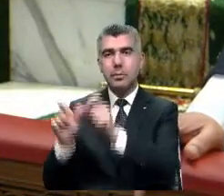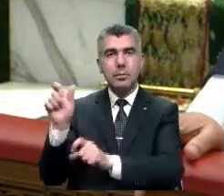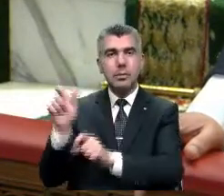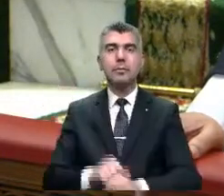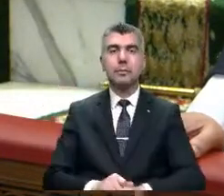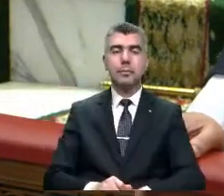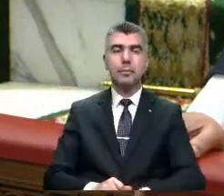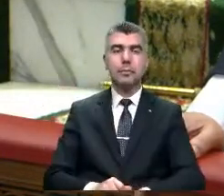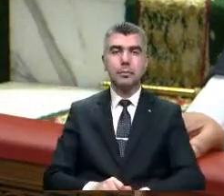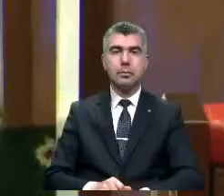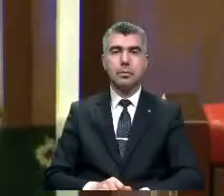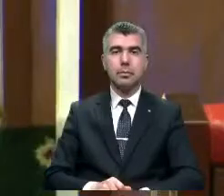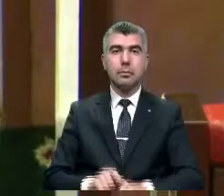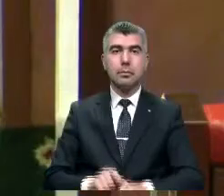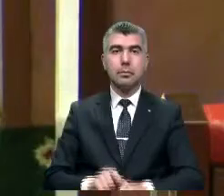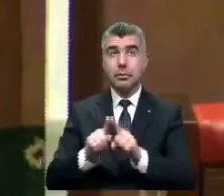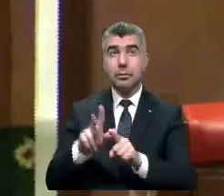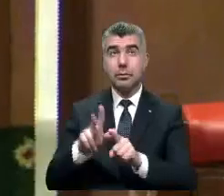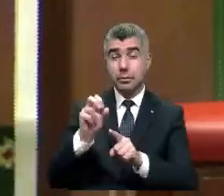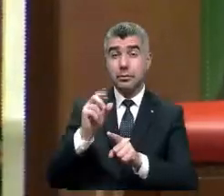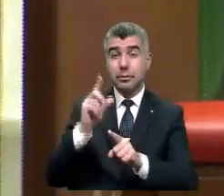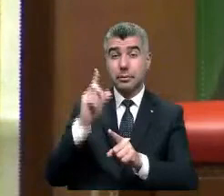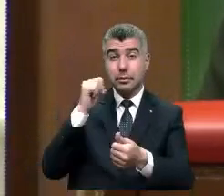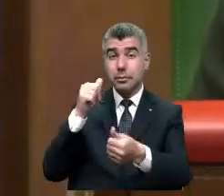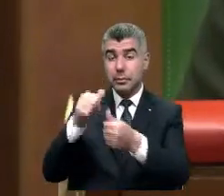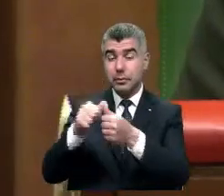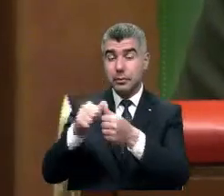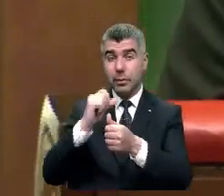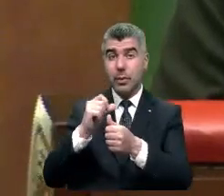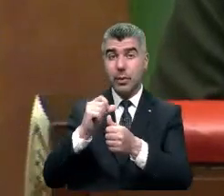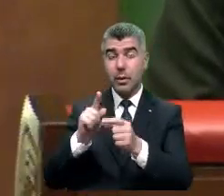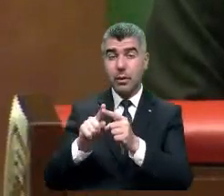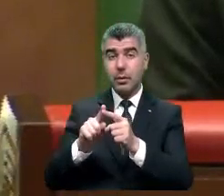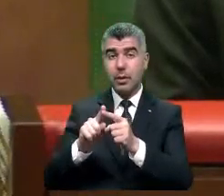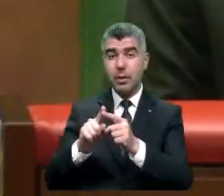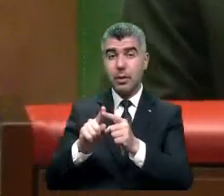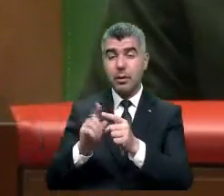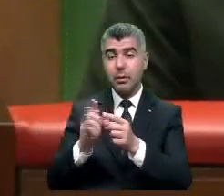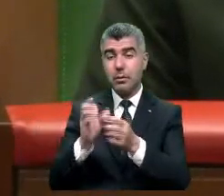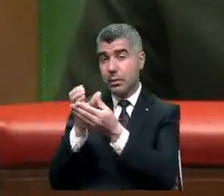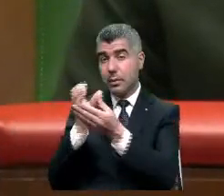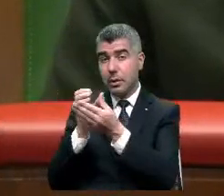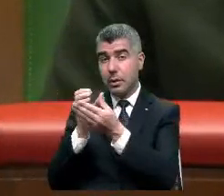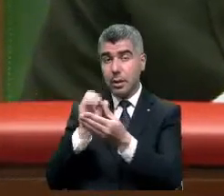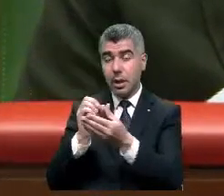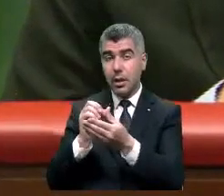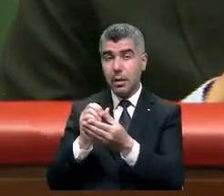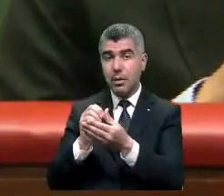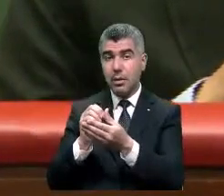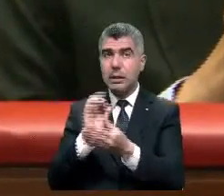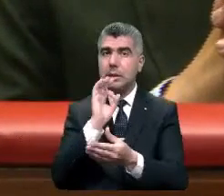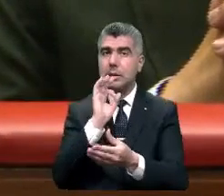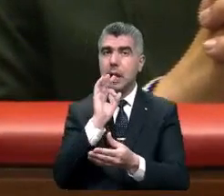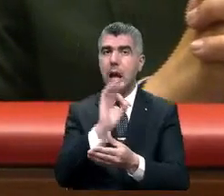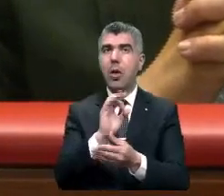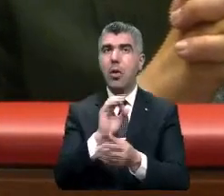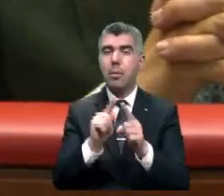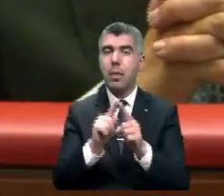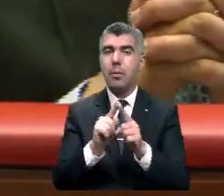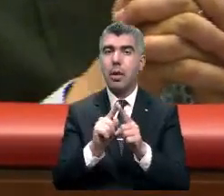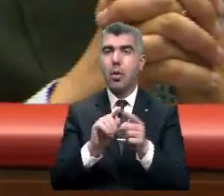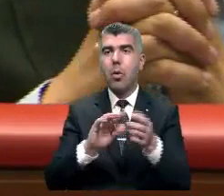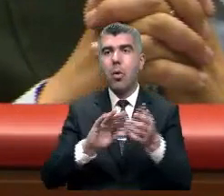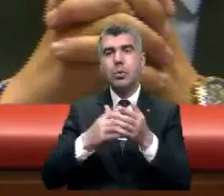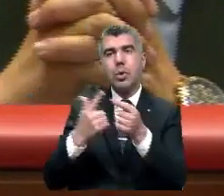ويجب التذكير هنا ان هذا النقل يعتبر نقلا خصوصيا مثل ما هو الحال بنقل